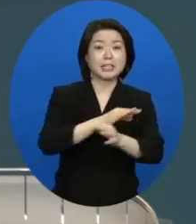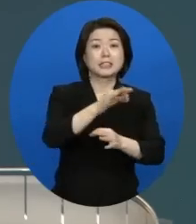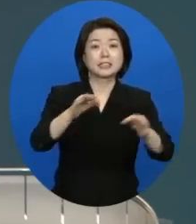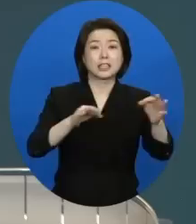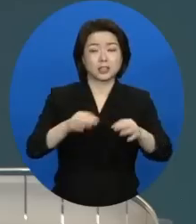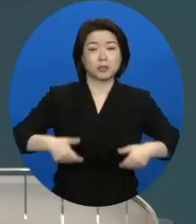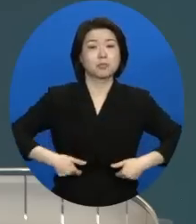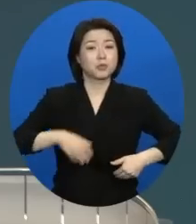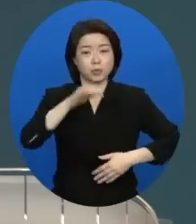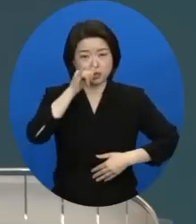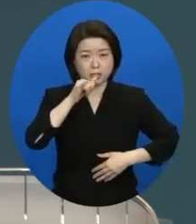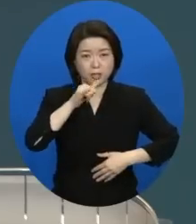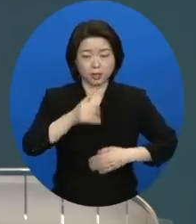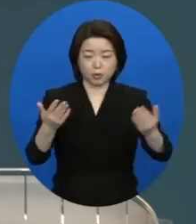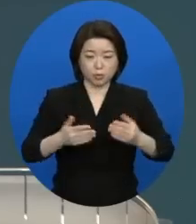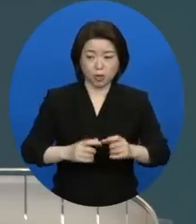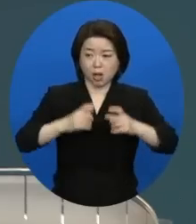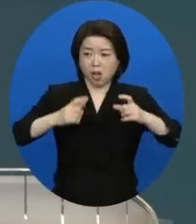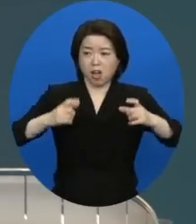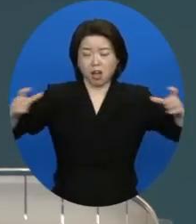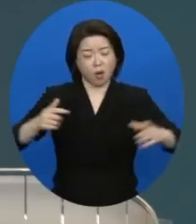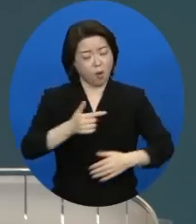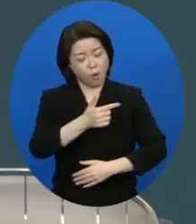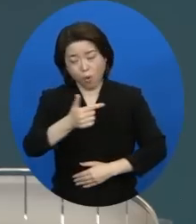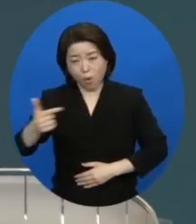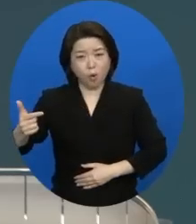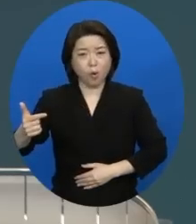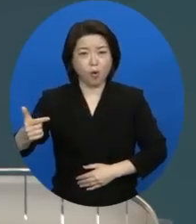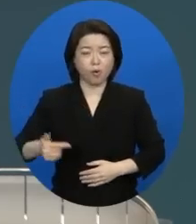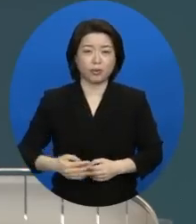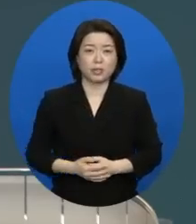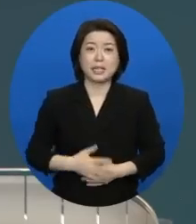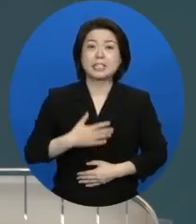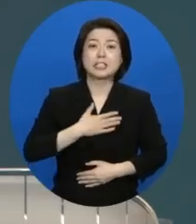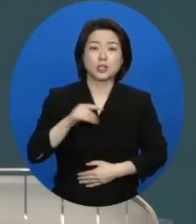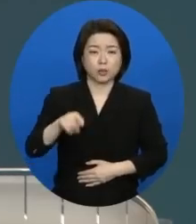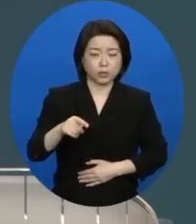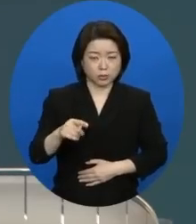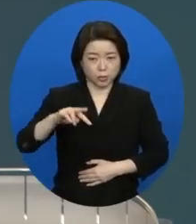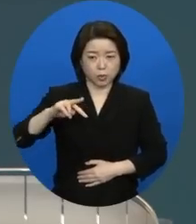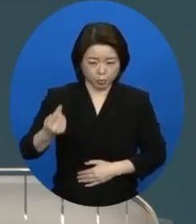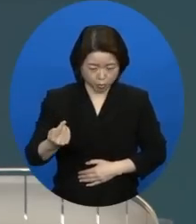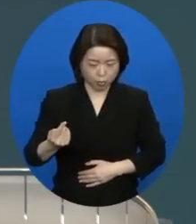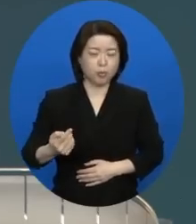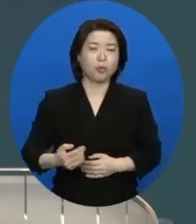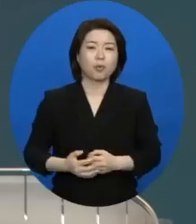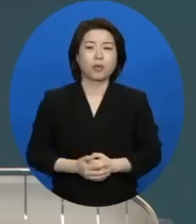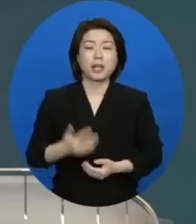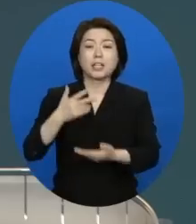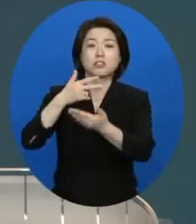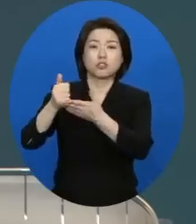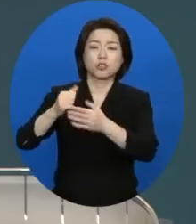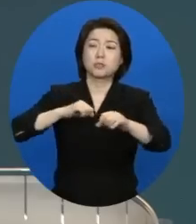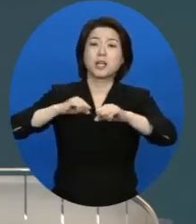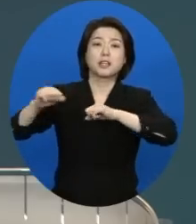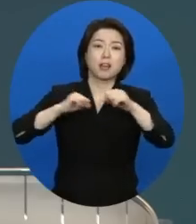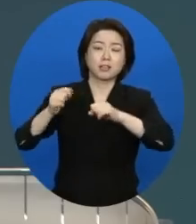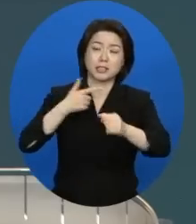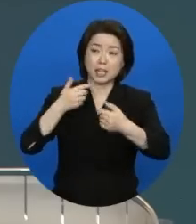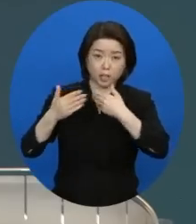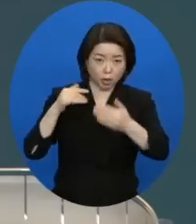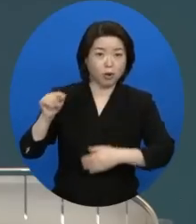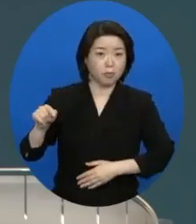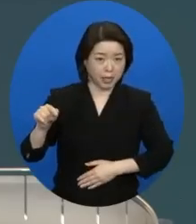있어요. 사역은 점점 커지고 있거든요. 저는 그것조차도 주님의 역사 안을